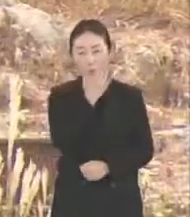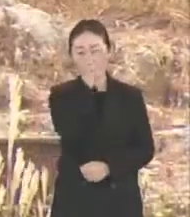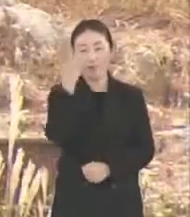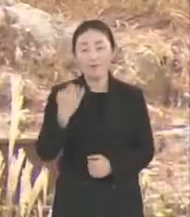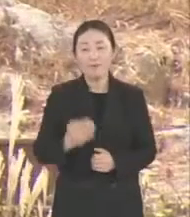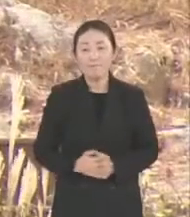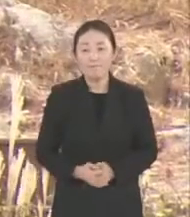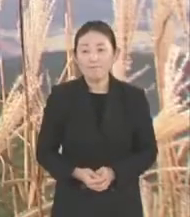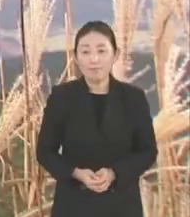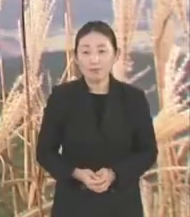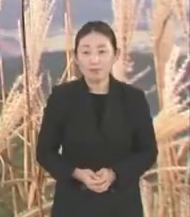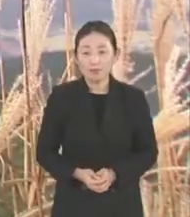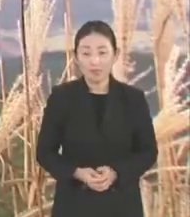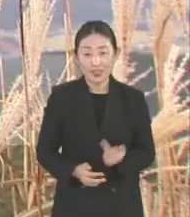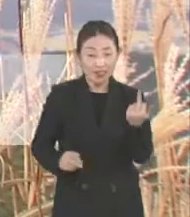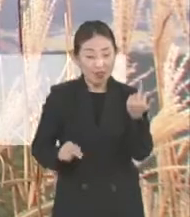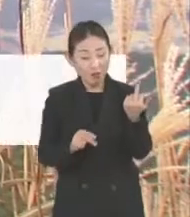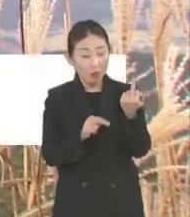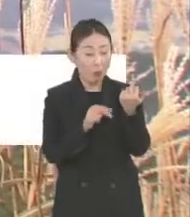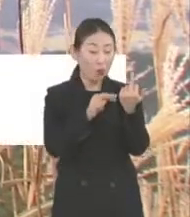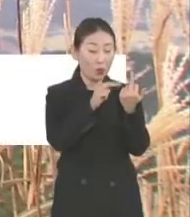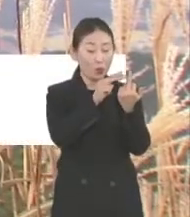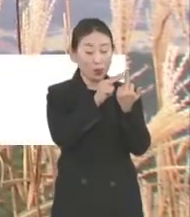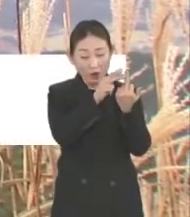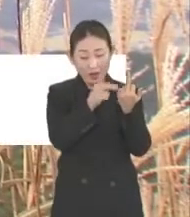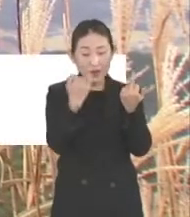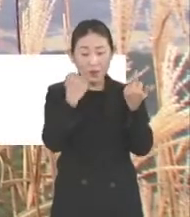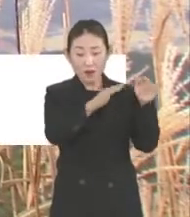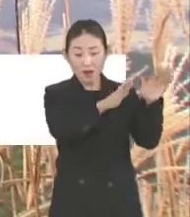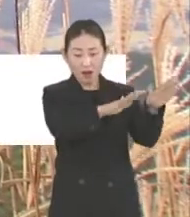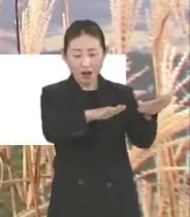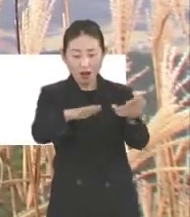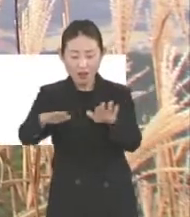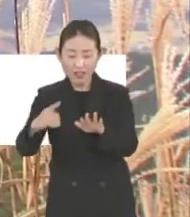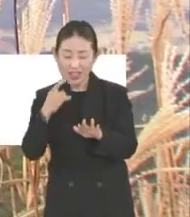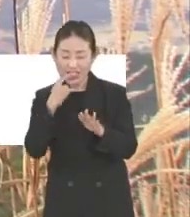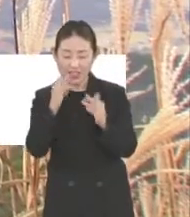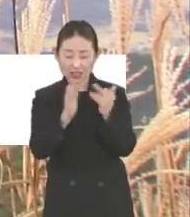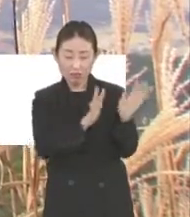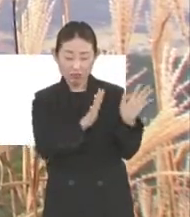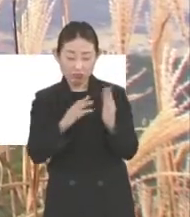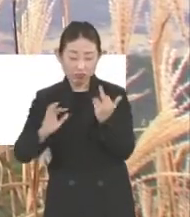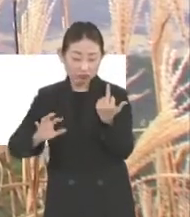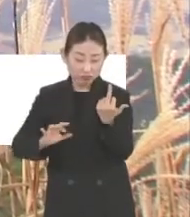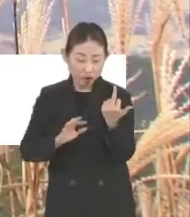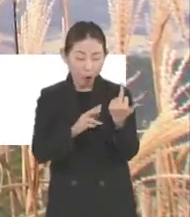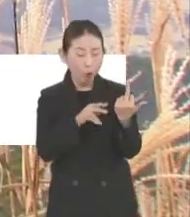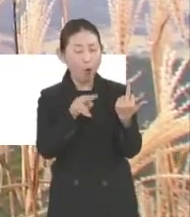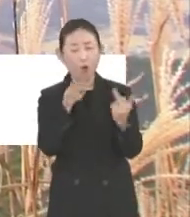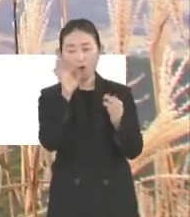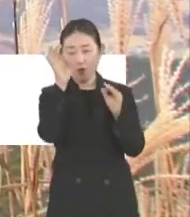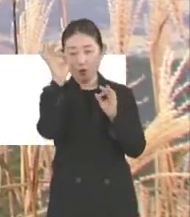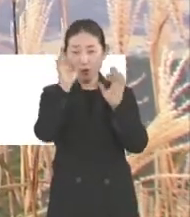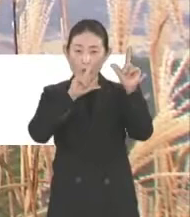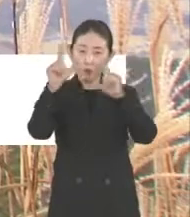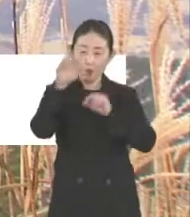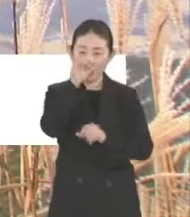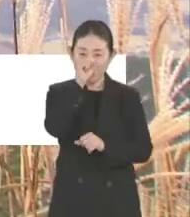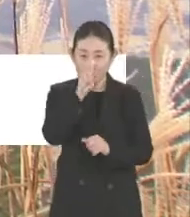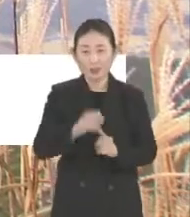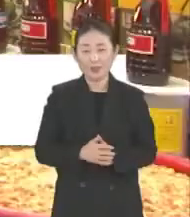빠져듭니다 바다도 보이고 억새밭도 이쁘고 산이 참 좋습니다 꼭